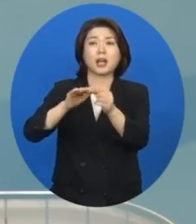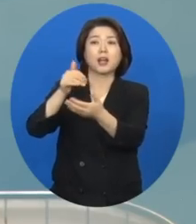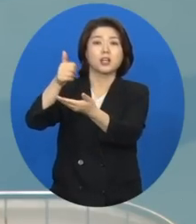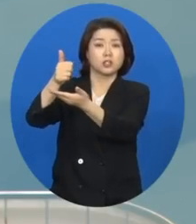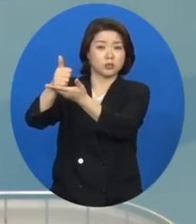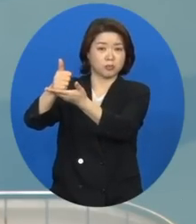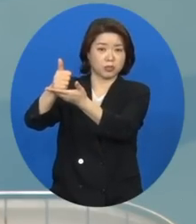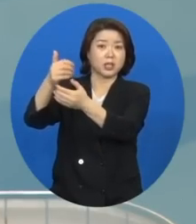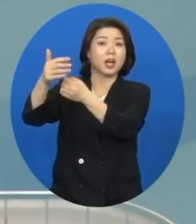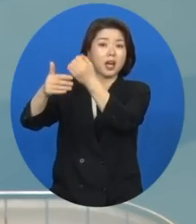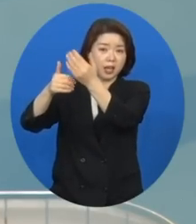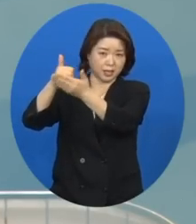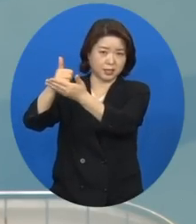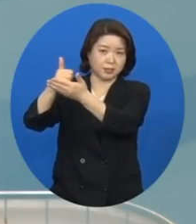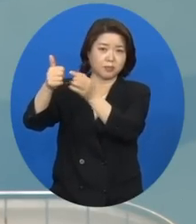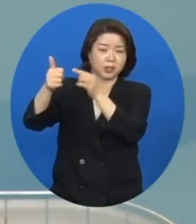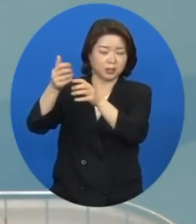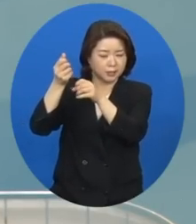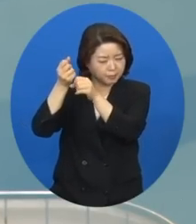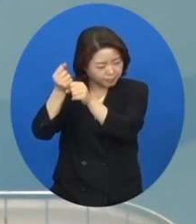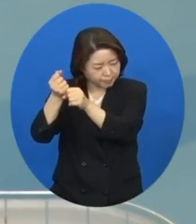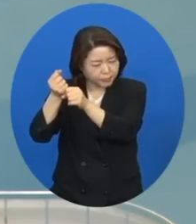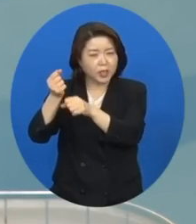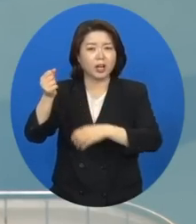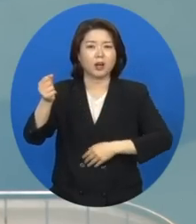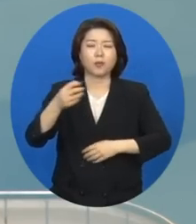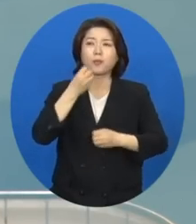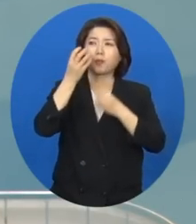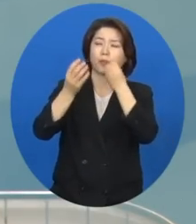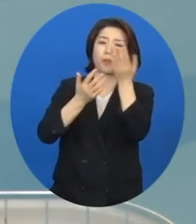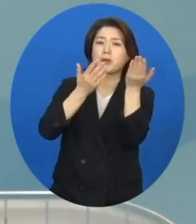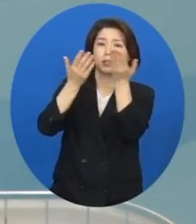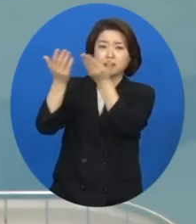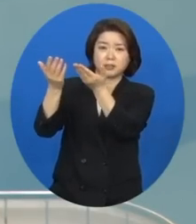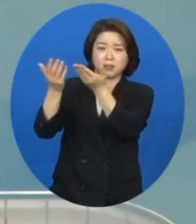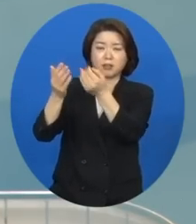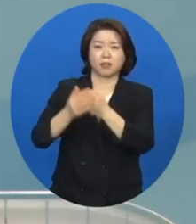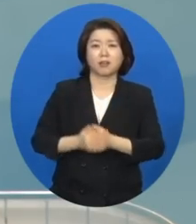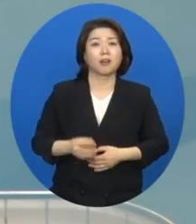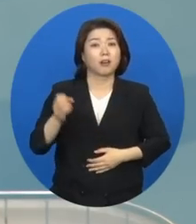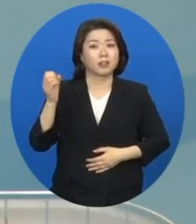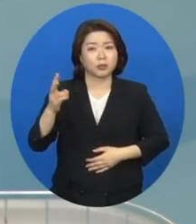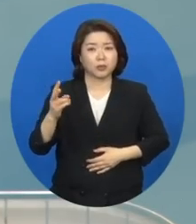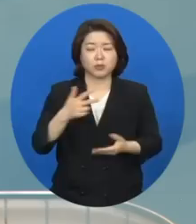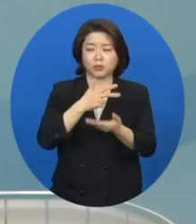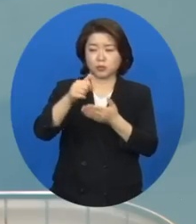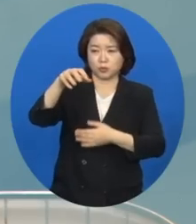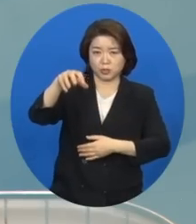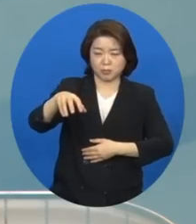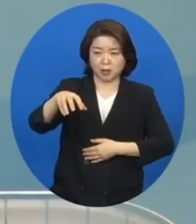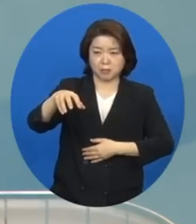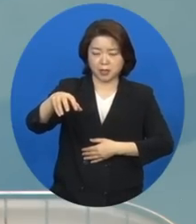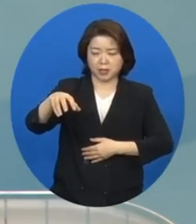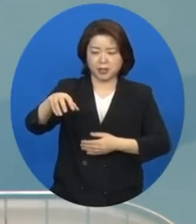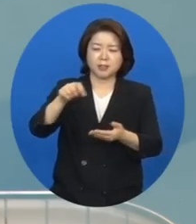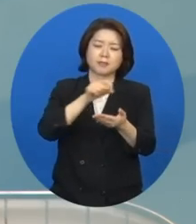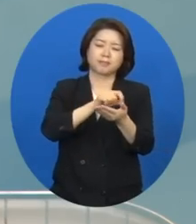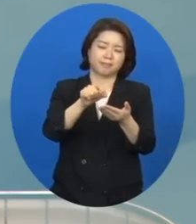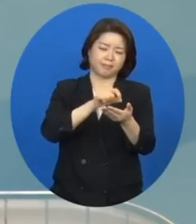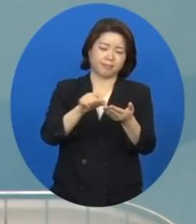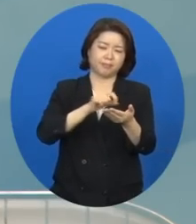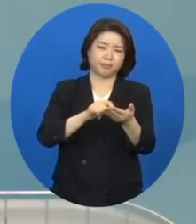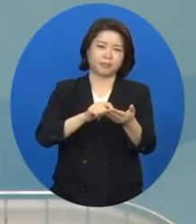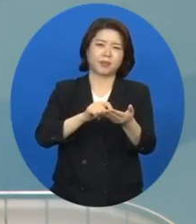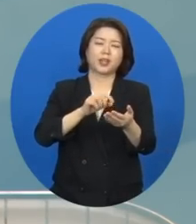분이시잖아요. 그 하나님을 의지하며 고백해요. 그러면서 주님 앞에 씁니다.